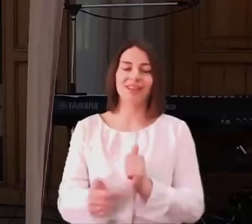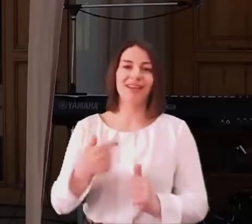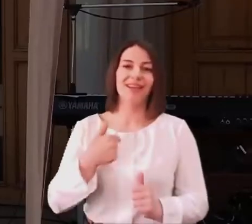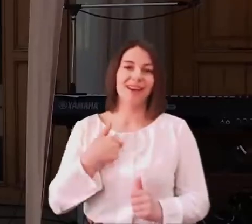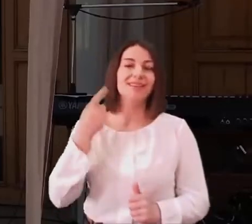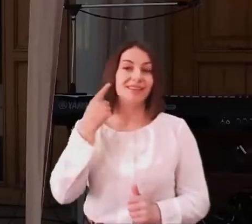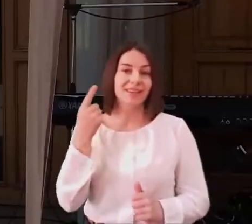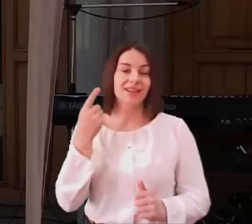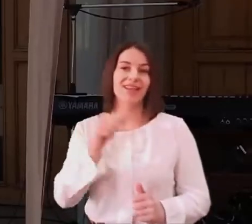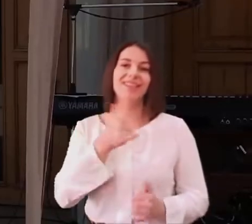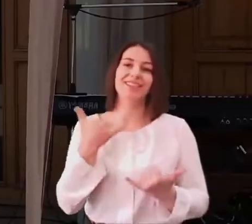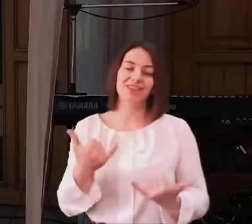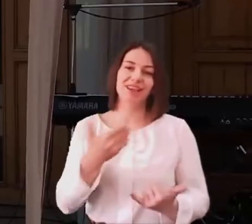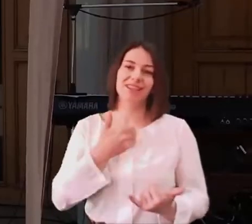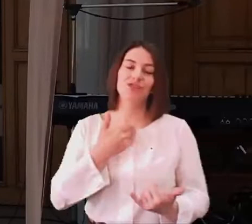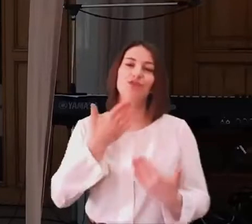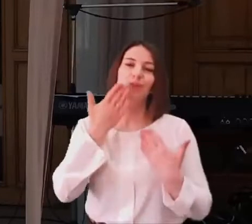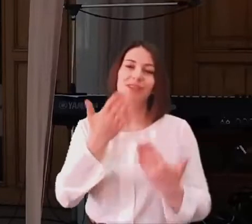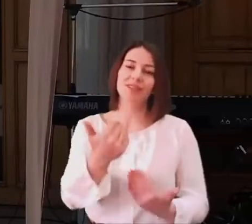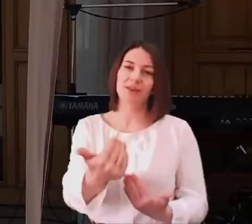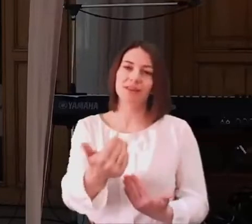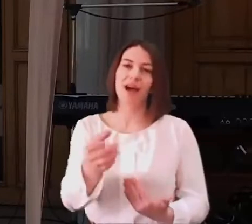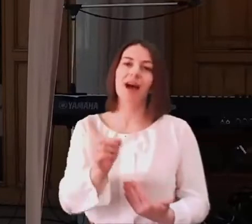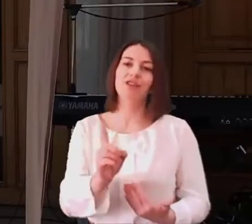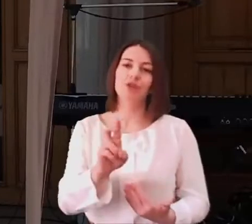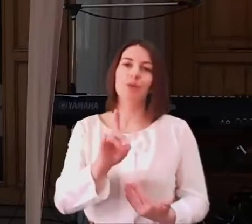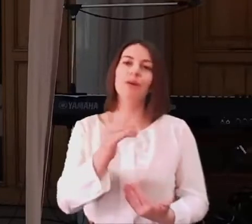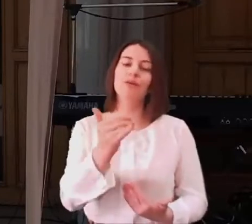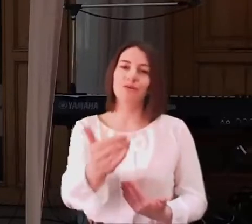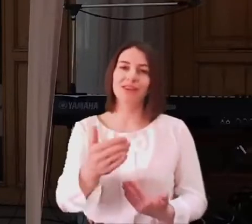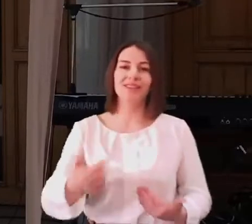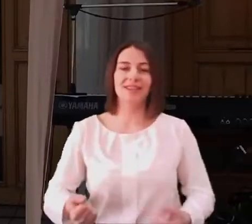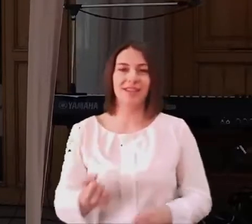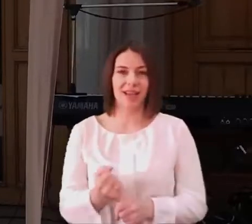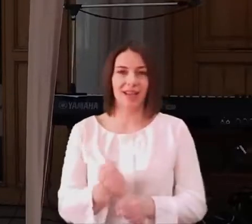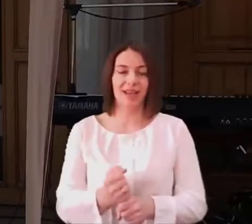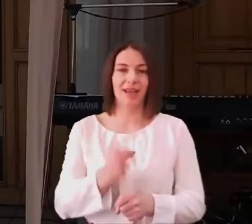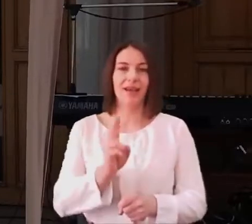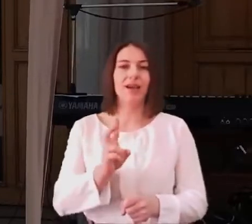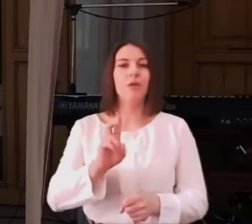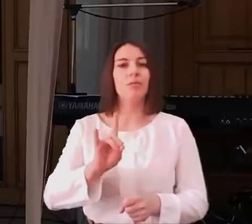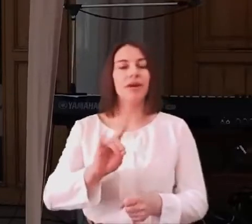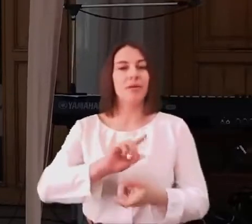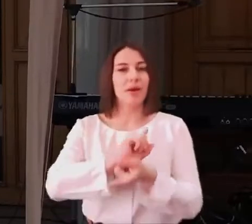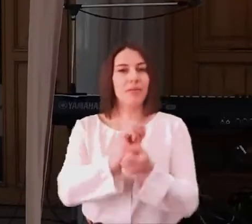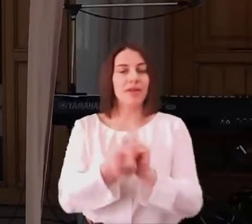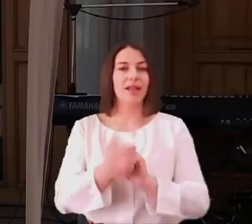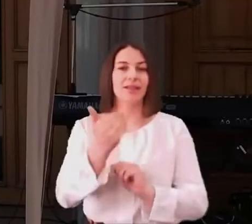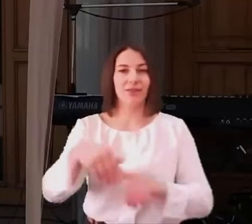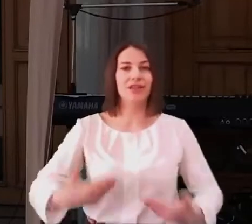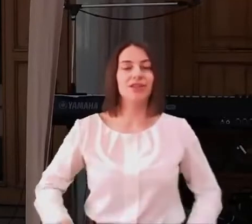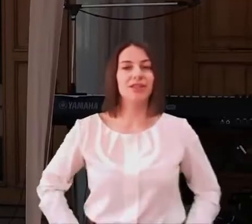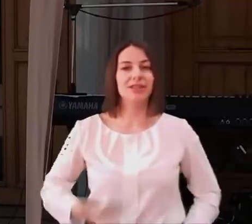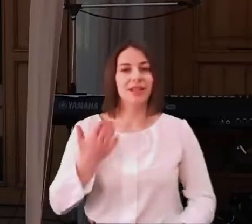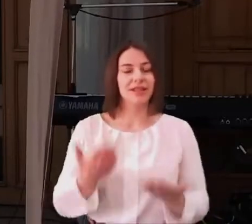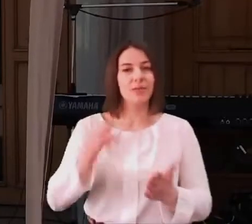хочу его задать вам. А что бы вы сделали? И как бы поменялась ваша жизнь, если бы вы узнали, что